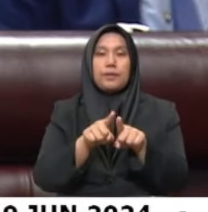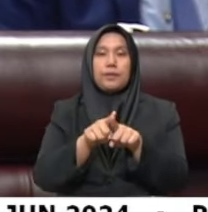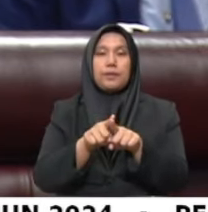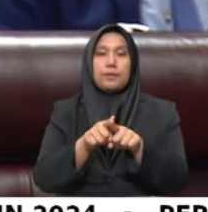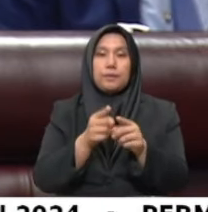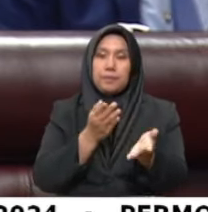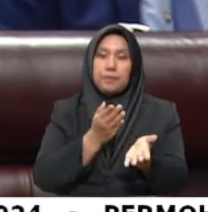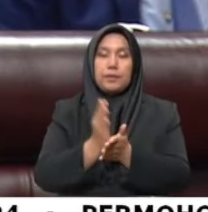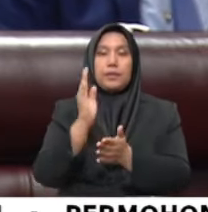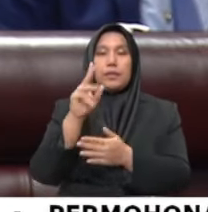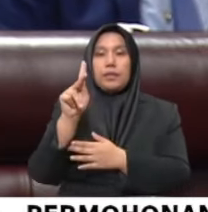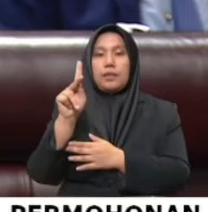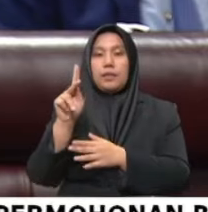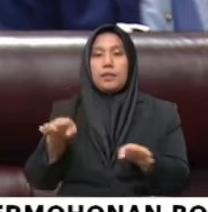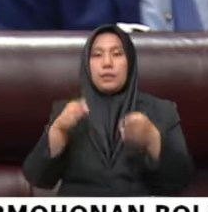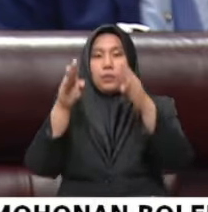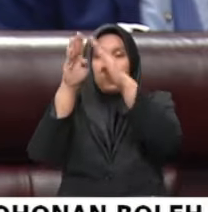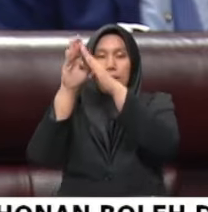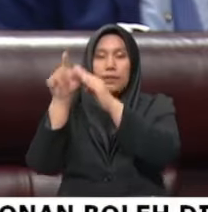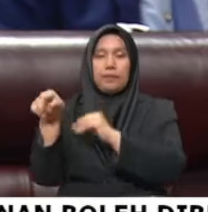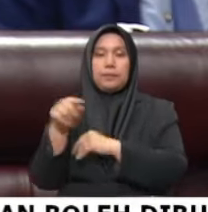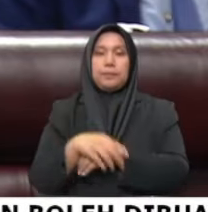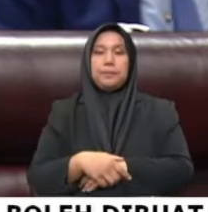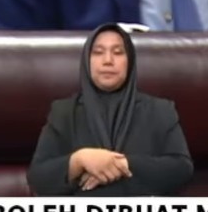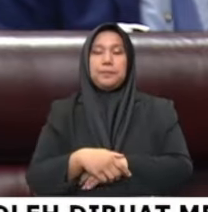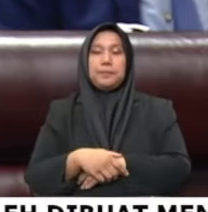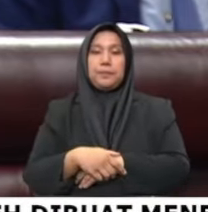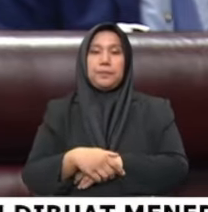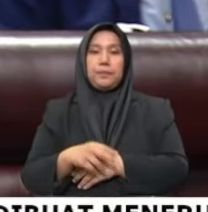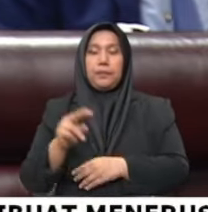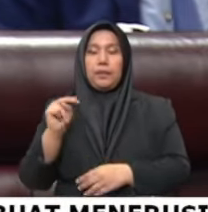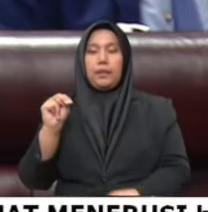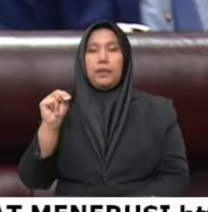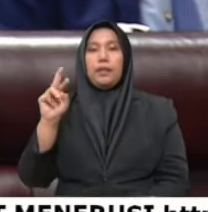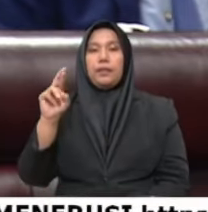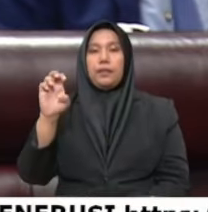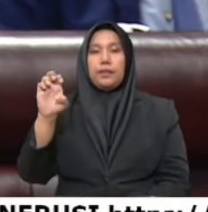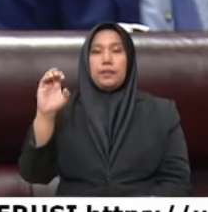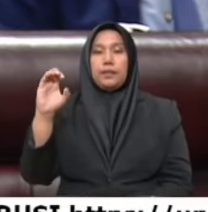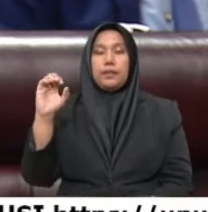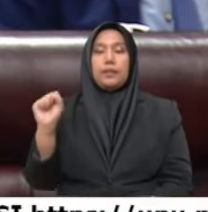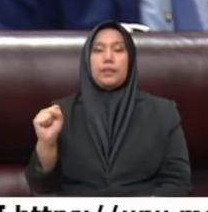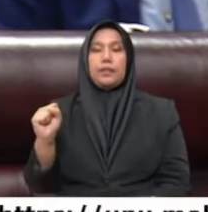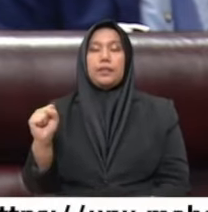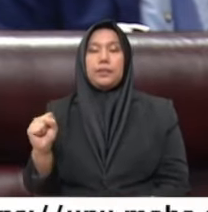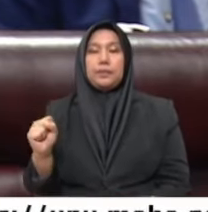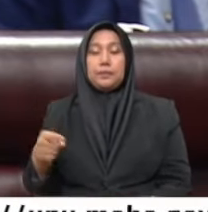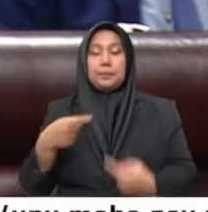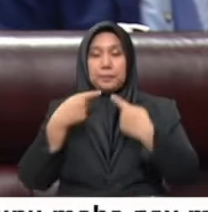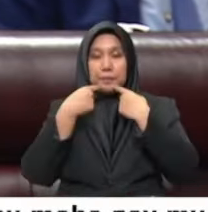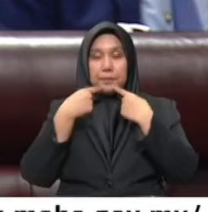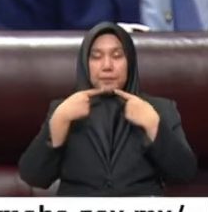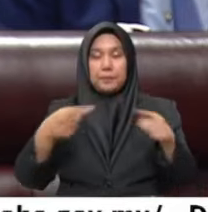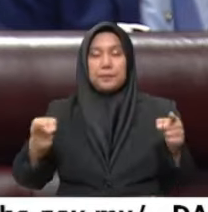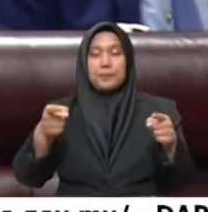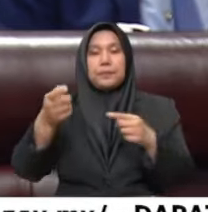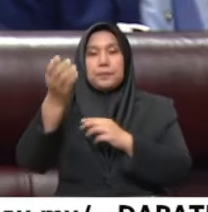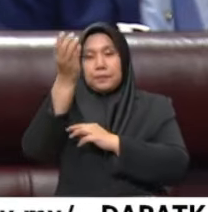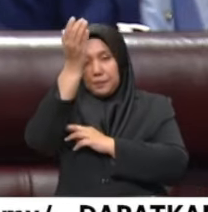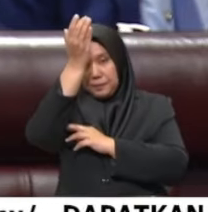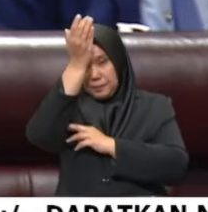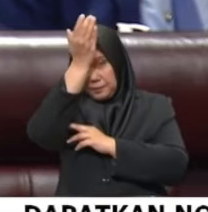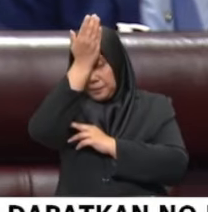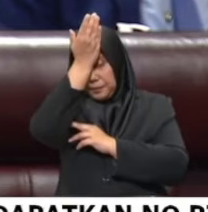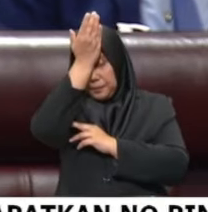pihak kuil. Tuan Yang di-Pertua, NRES menjunjung kasih akan titah ucapan ke bawah Duli Yang Maha Mulia Sri